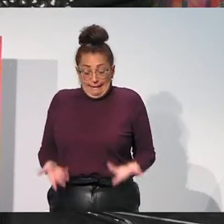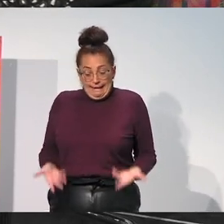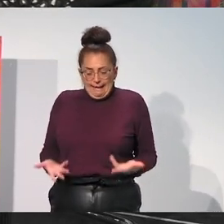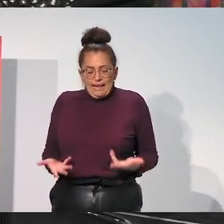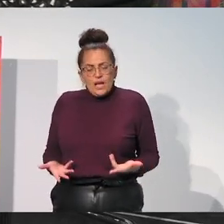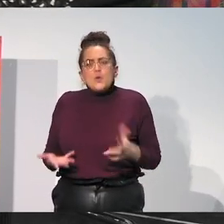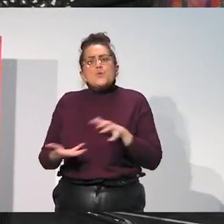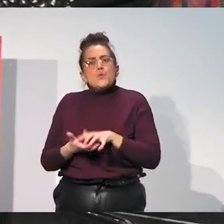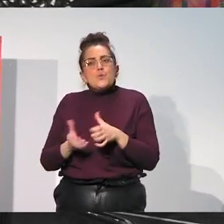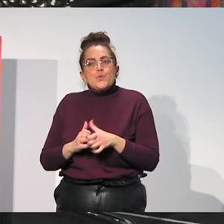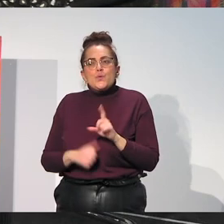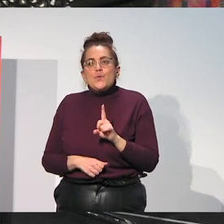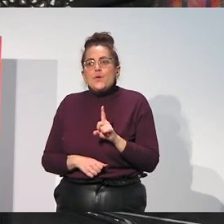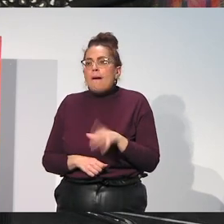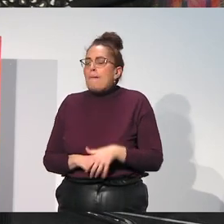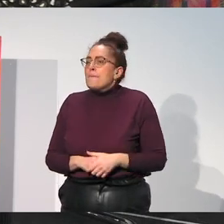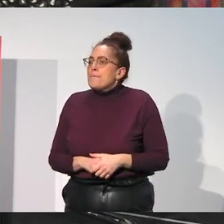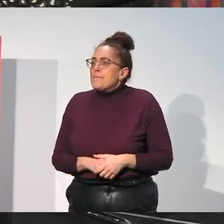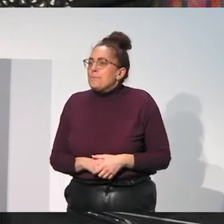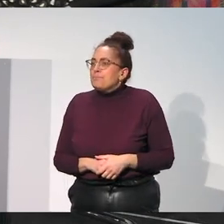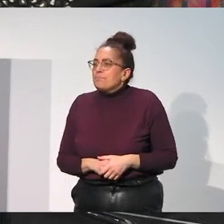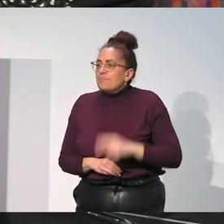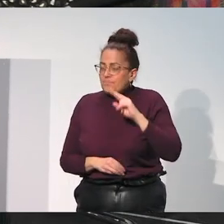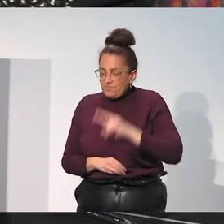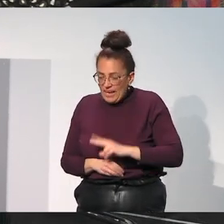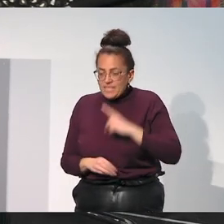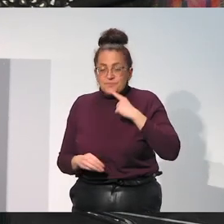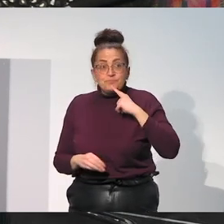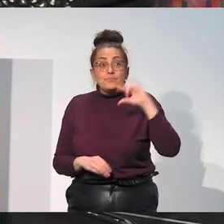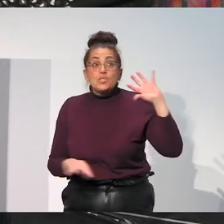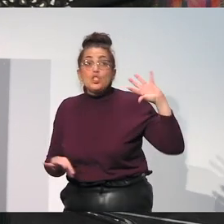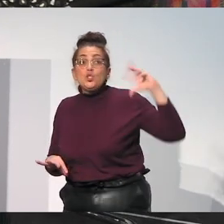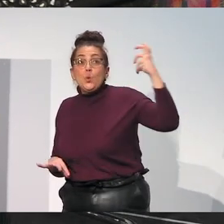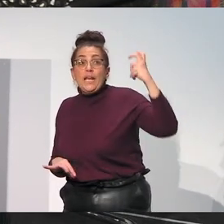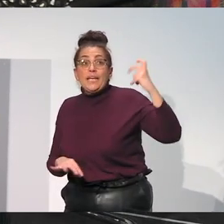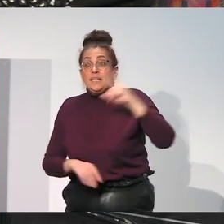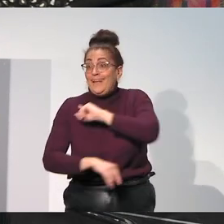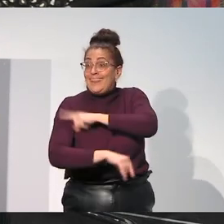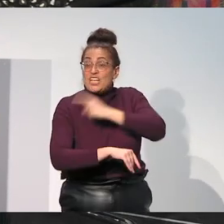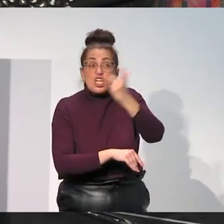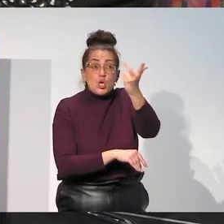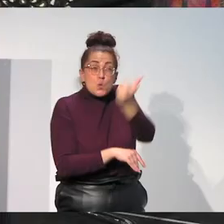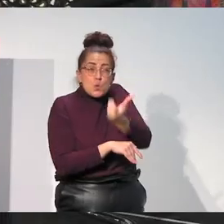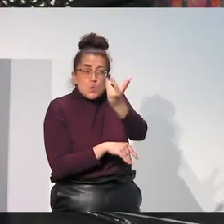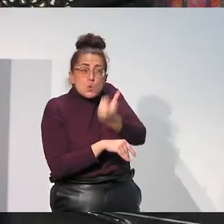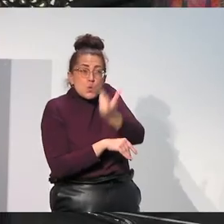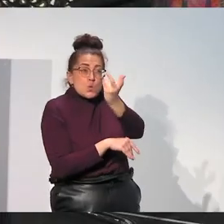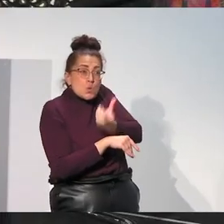faire. Donc comme je disais, on reçoit 7000 fois plus d'énergie solaire qu'on arrive à en